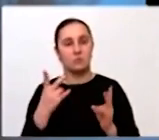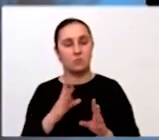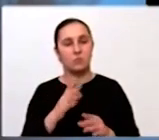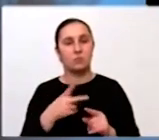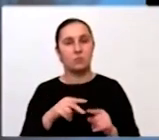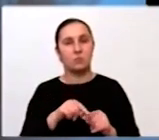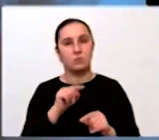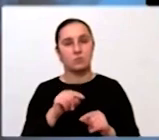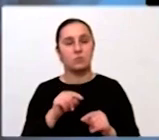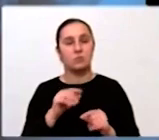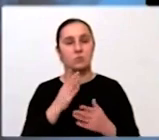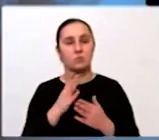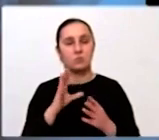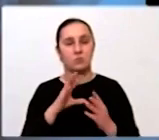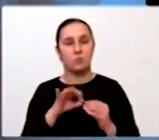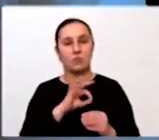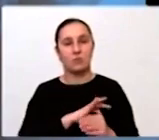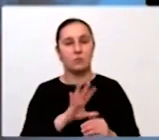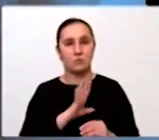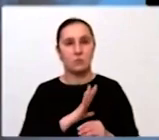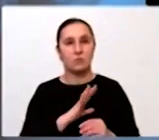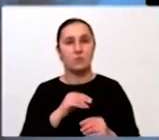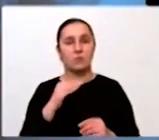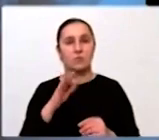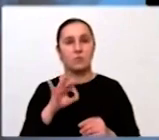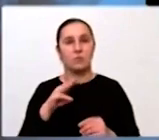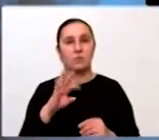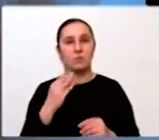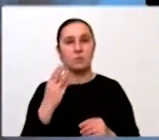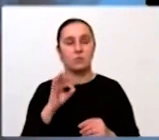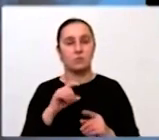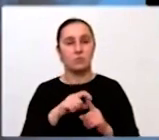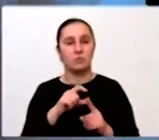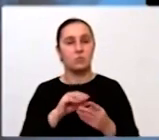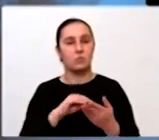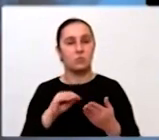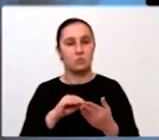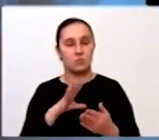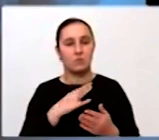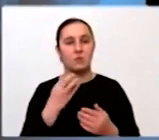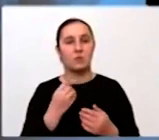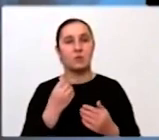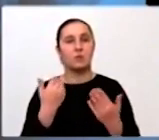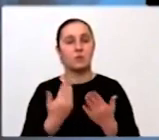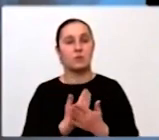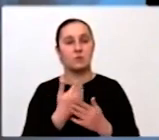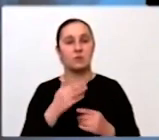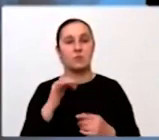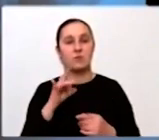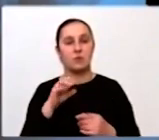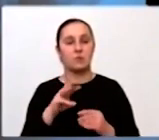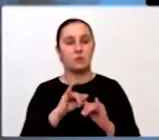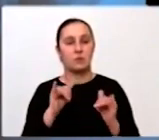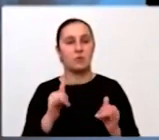biz shu usuldan foydalandik. Photoshop so'zini yozdik va yana yangi frame